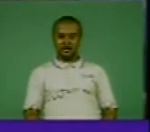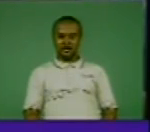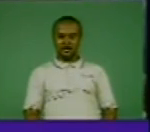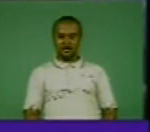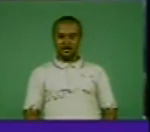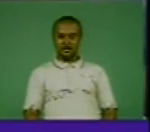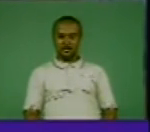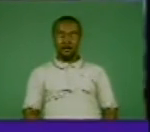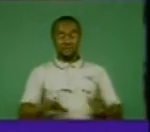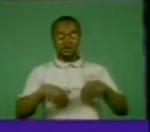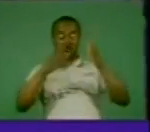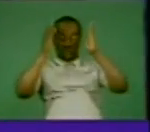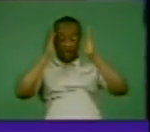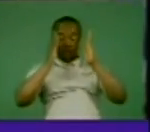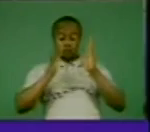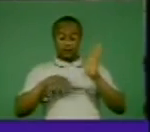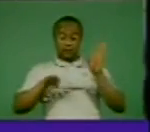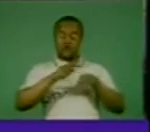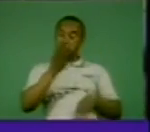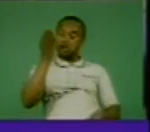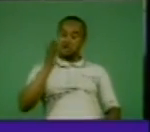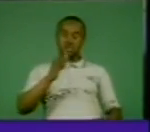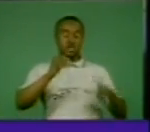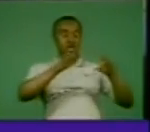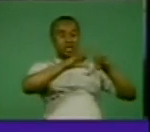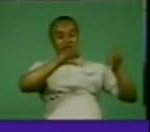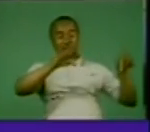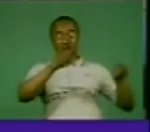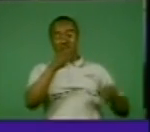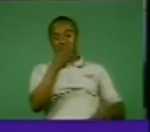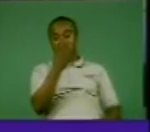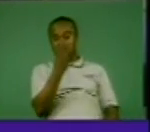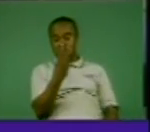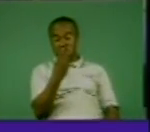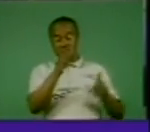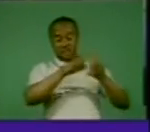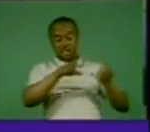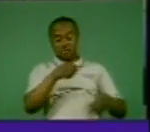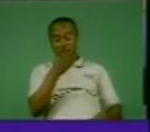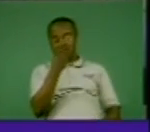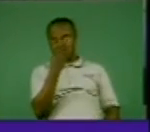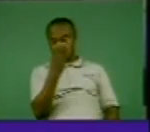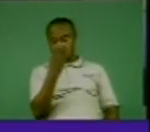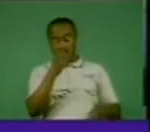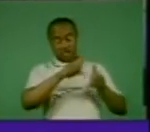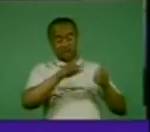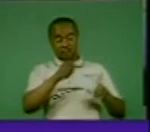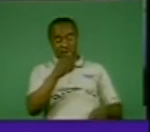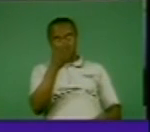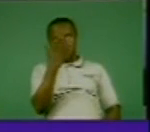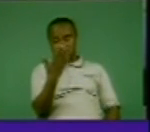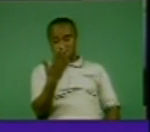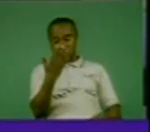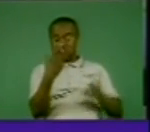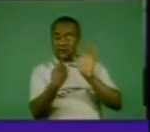Mheshimiwa mwenyekiti, ibara ya tatu, ibara ya nne, ibara ya tano, ibara ya